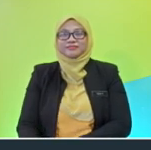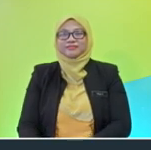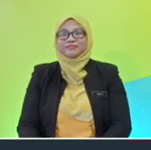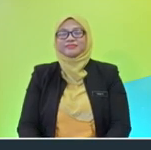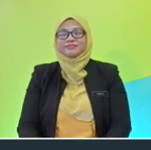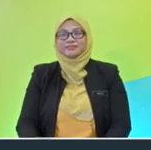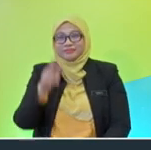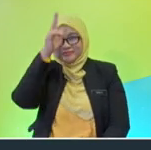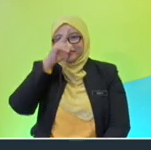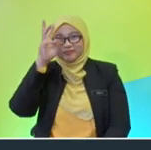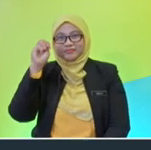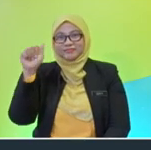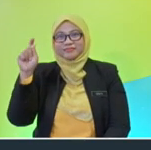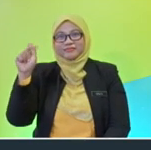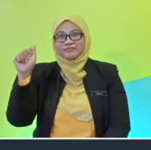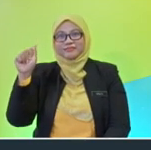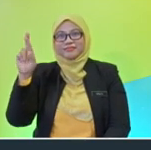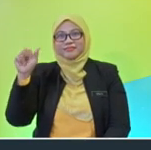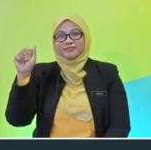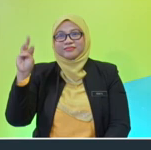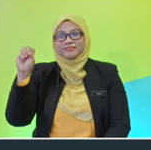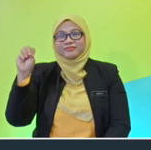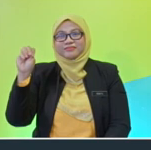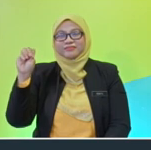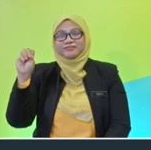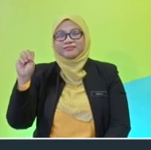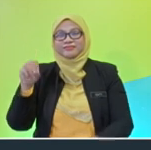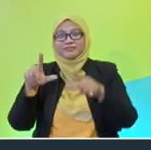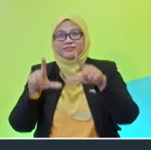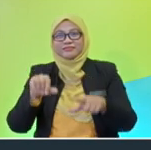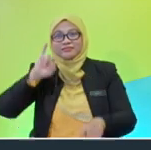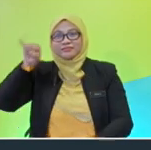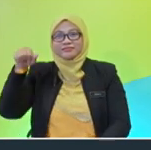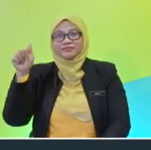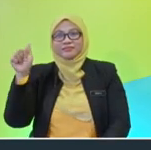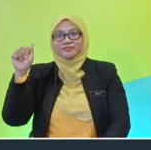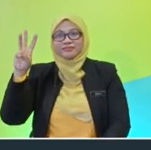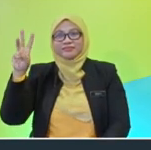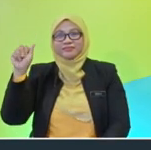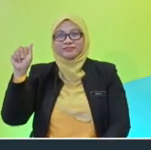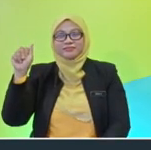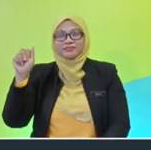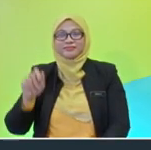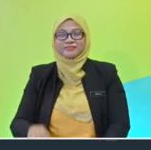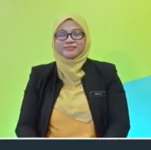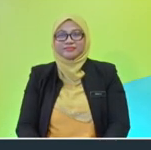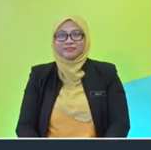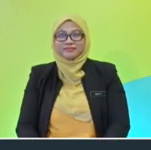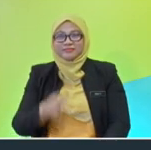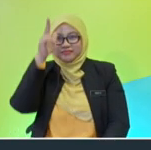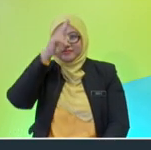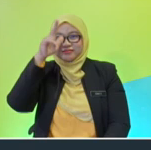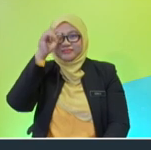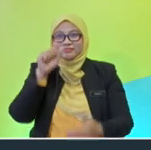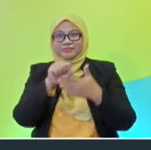terletak di Jawa Tengah kerajaan Mataram yang berlokasi di Jawa Tengah dan kerajaan yang terakhir Oke kerajaan yang